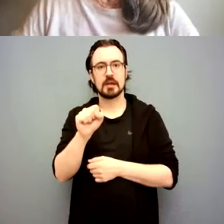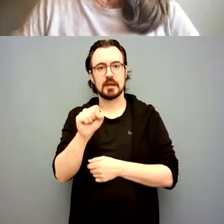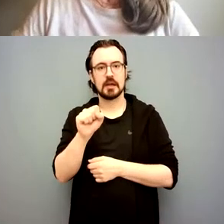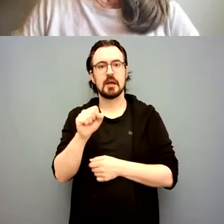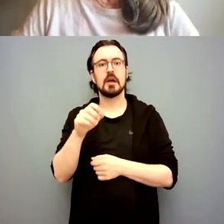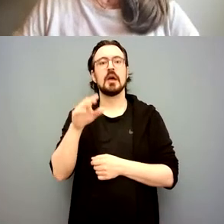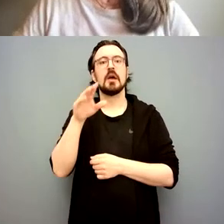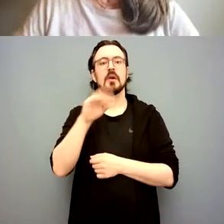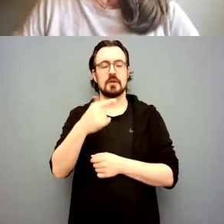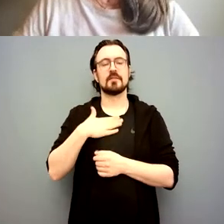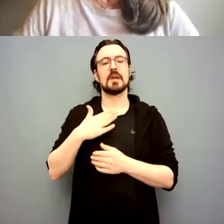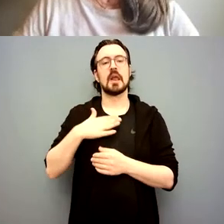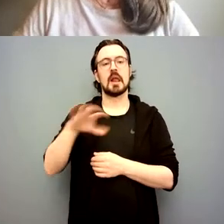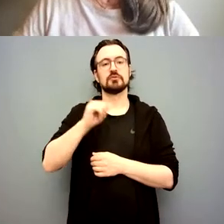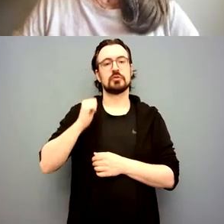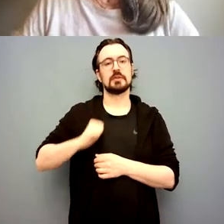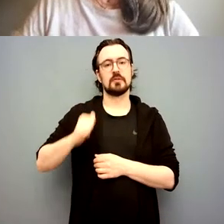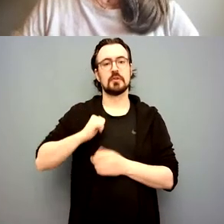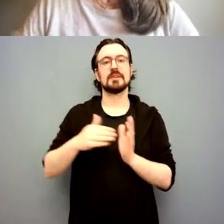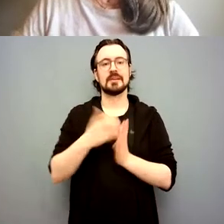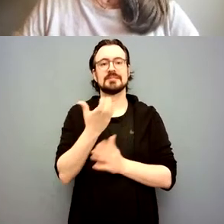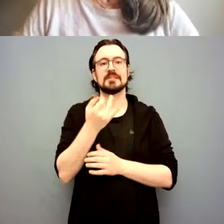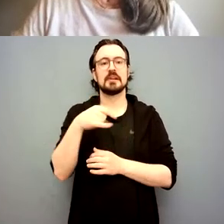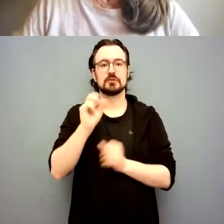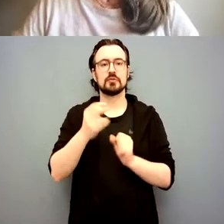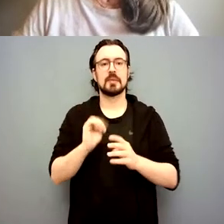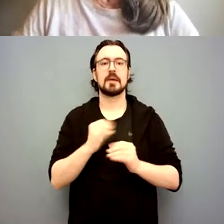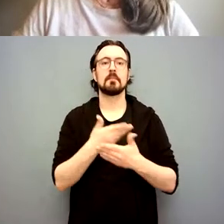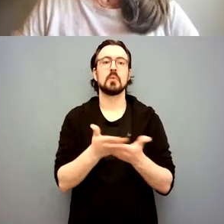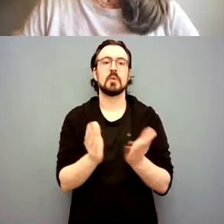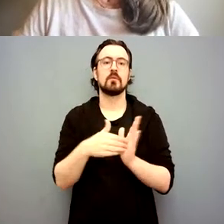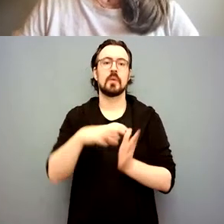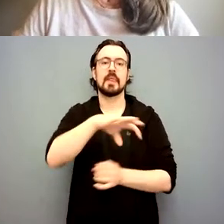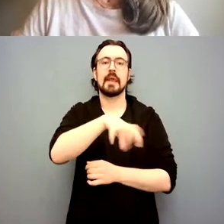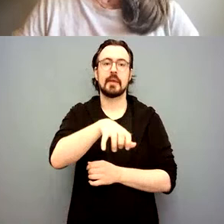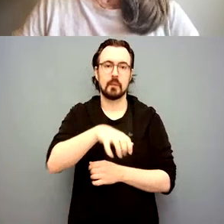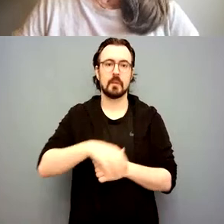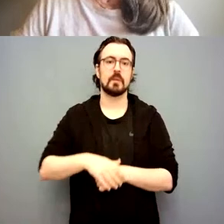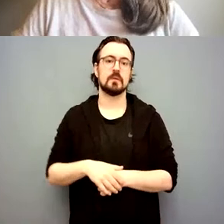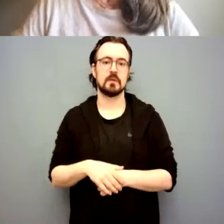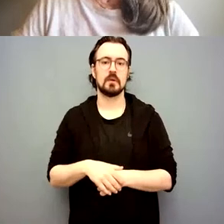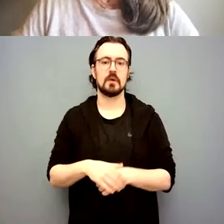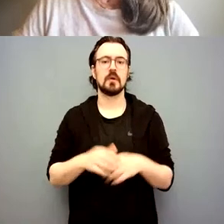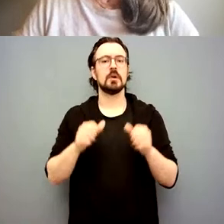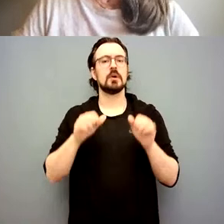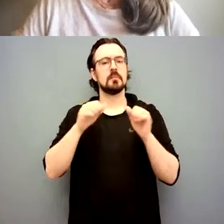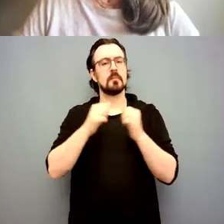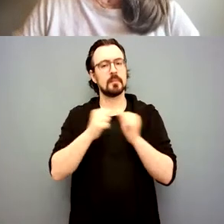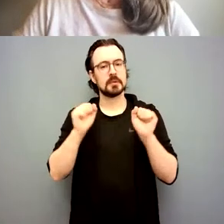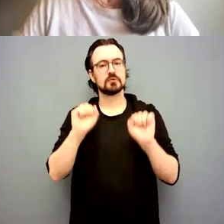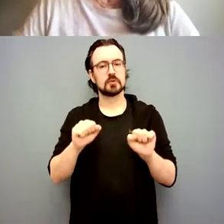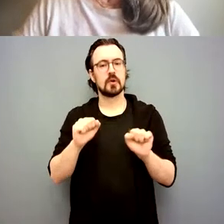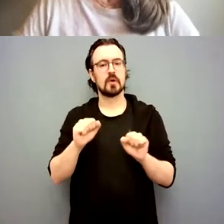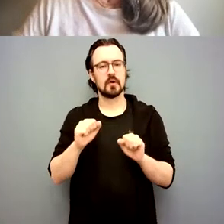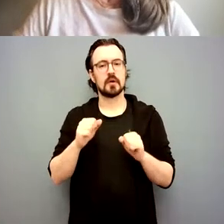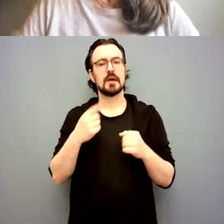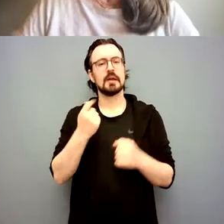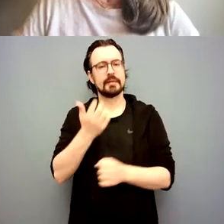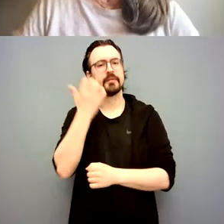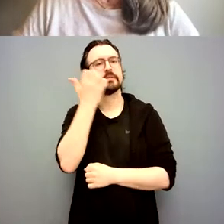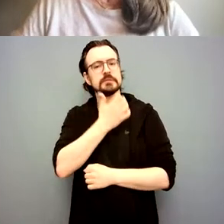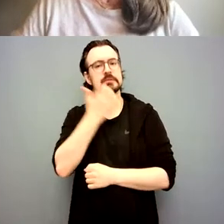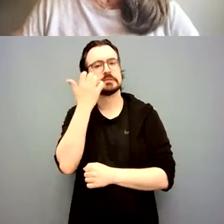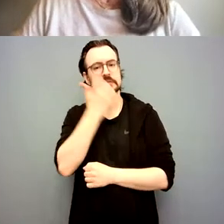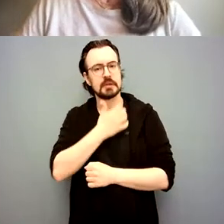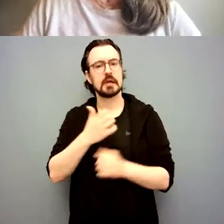tillgång till den screening som erbjuds av regionen. Man ska dock vara lite försiktig med